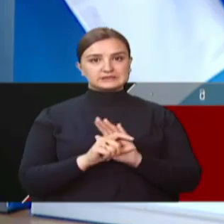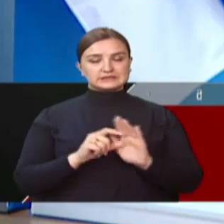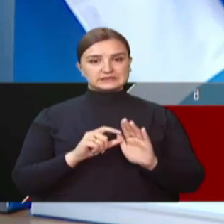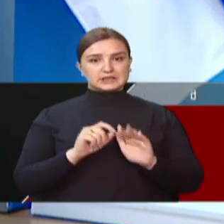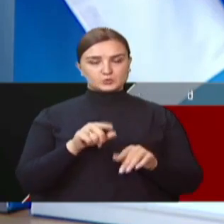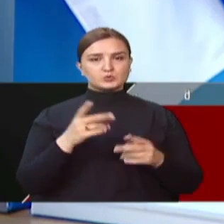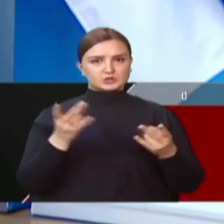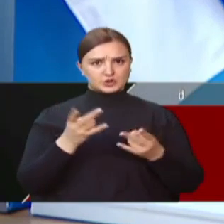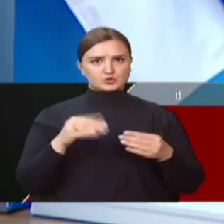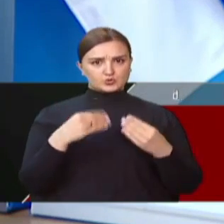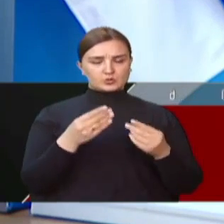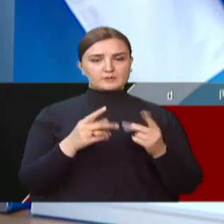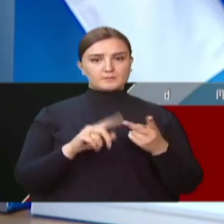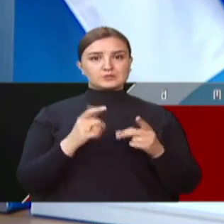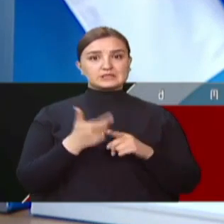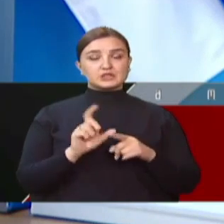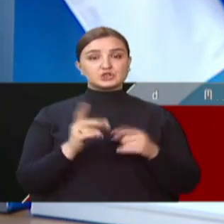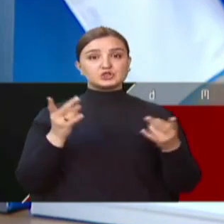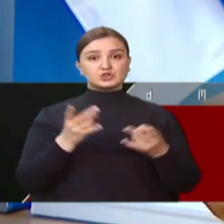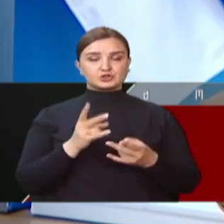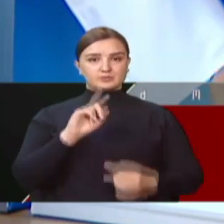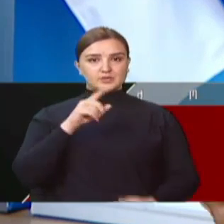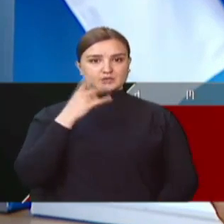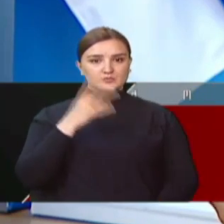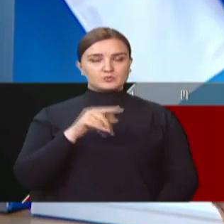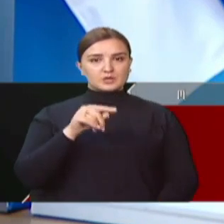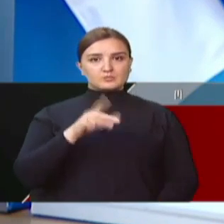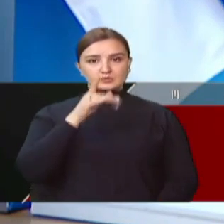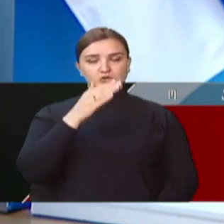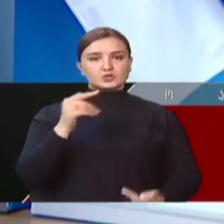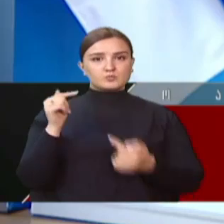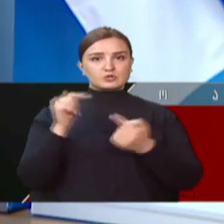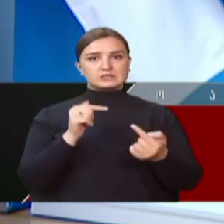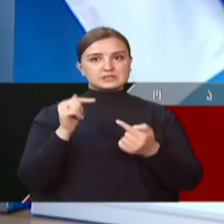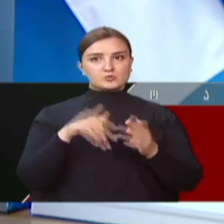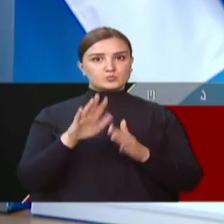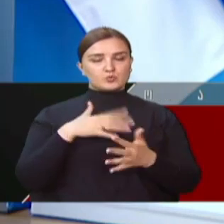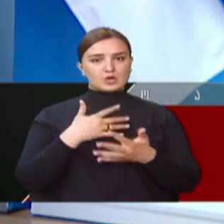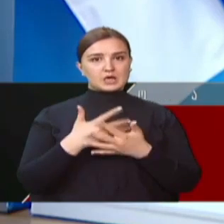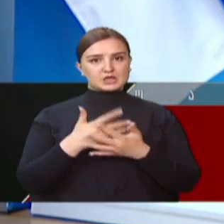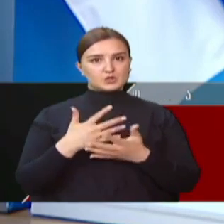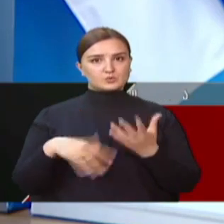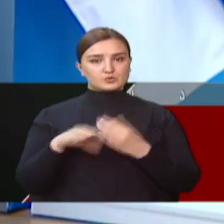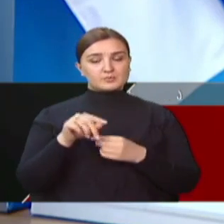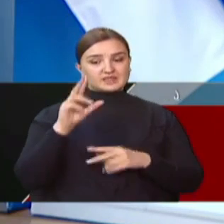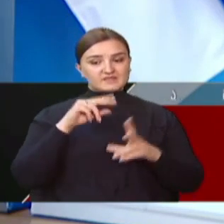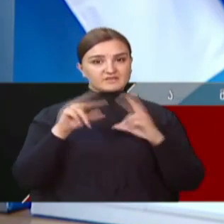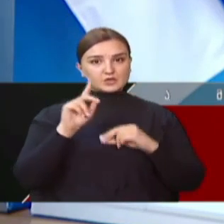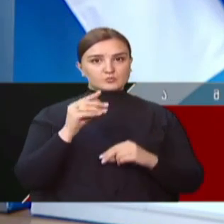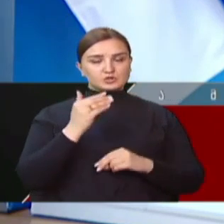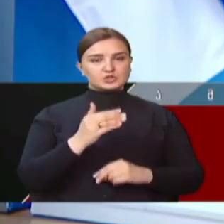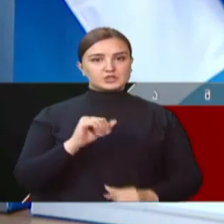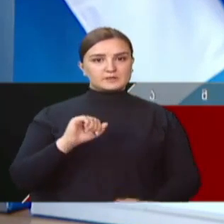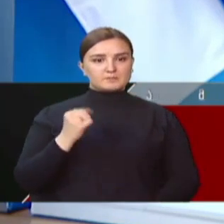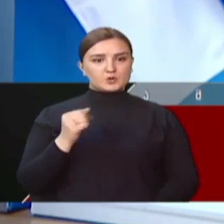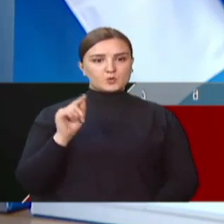ერთი იმსახურებ და მეორე ძალიან გჭირდება, რა თქმა უნდა, ამ დროს შენი მოწინააღმდეგეები აქტიურდება, იმიტომ რომ ისინი თვლიან, რომ შენი